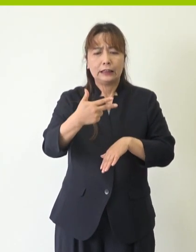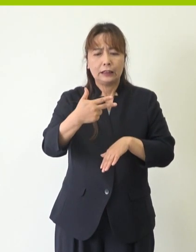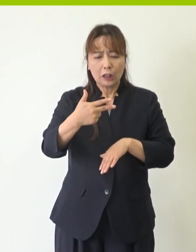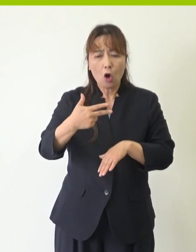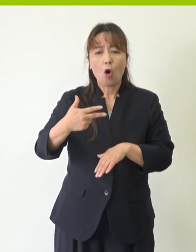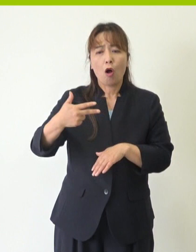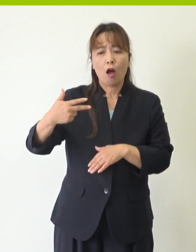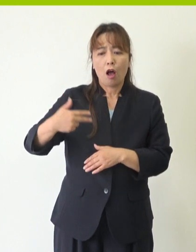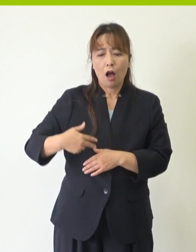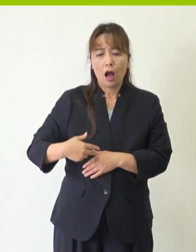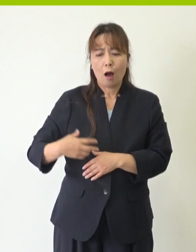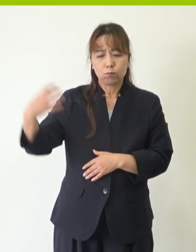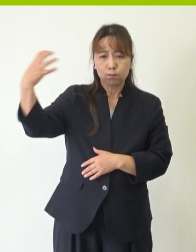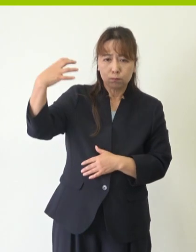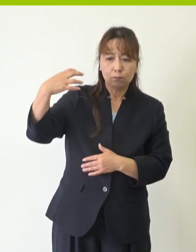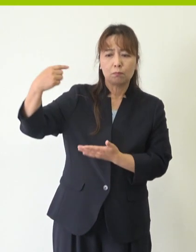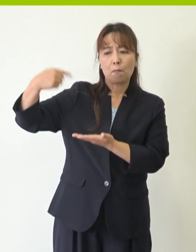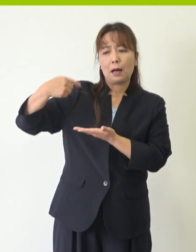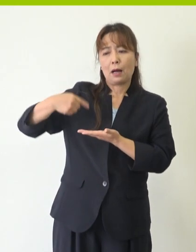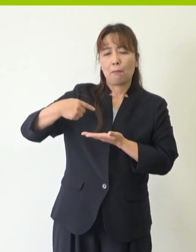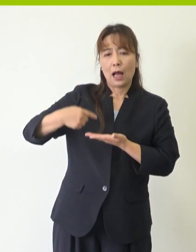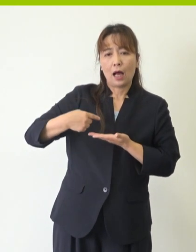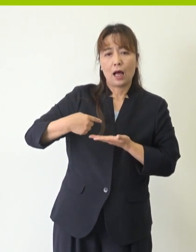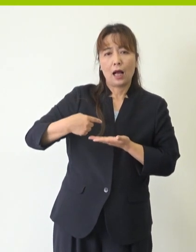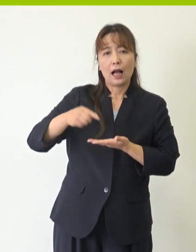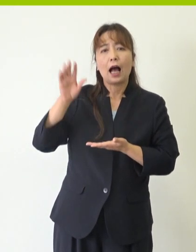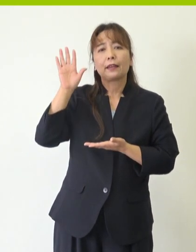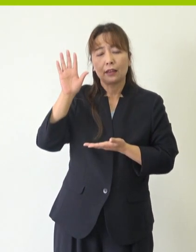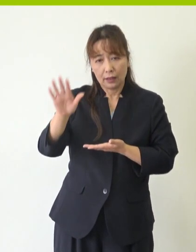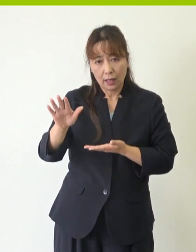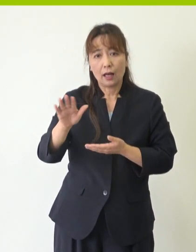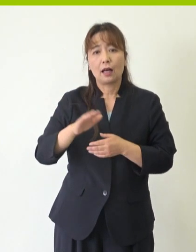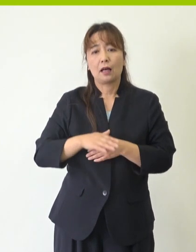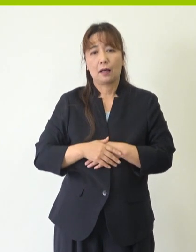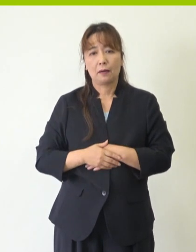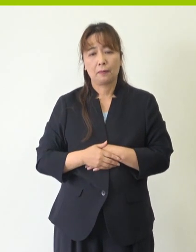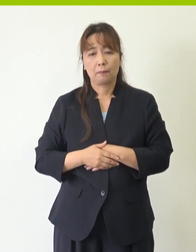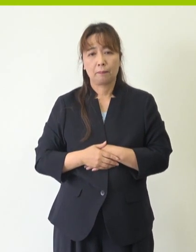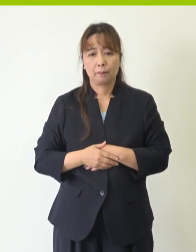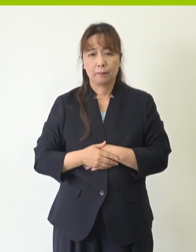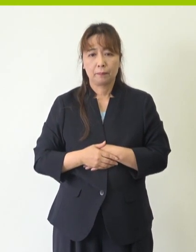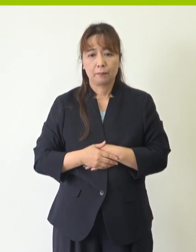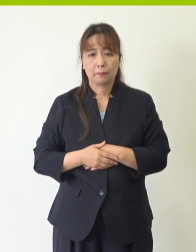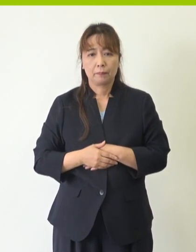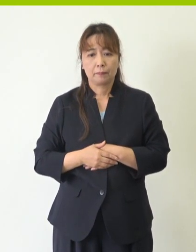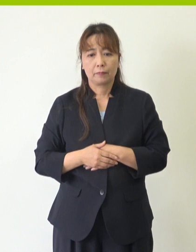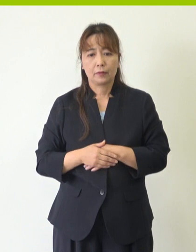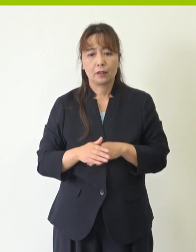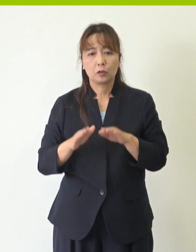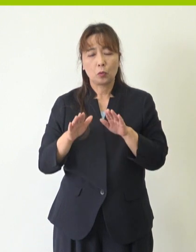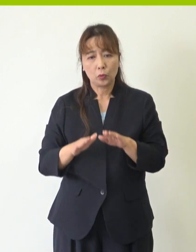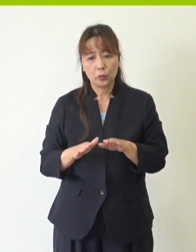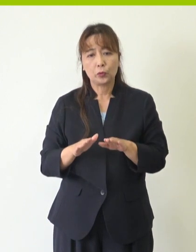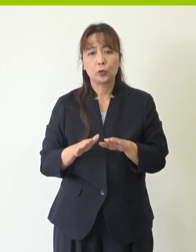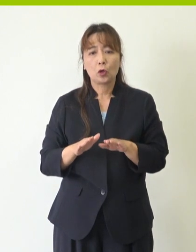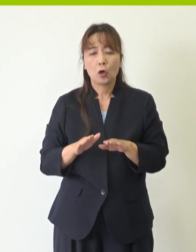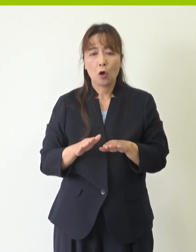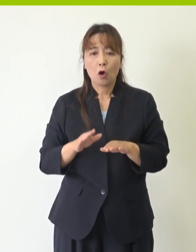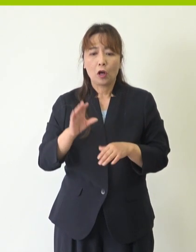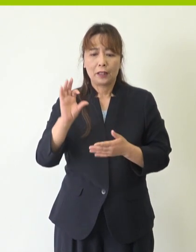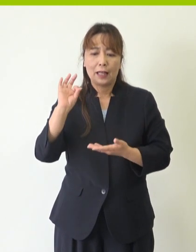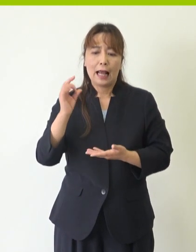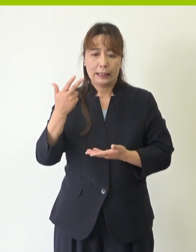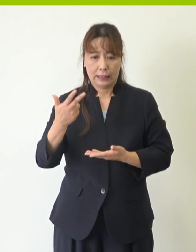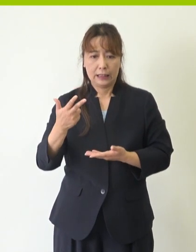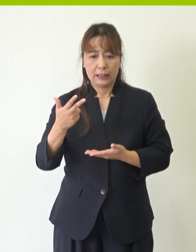ことで正しくたくさんのお叱りの声批判の声をいただいたことがあのございますそういった中で2年連続